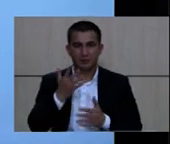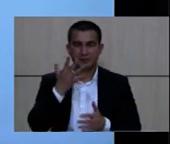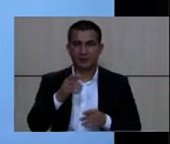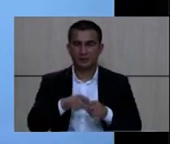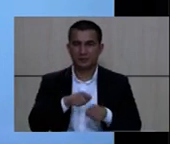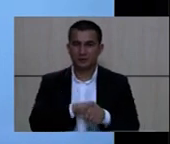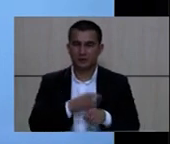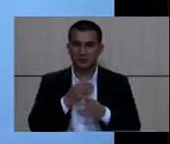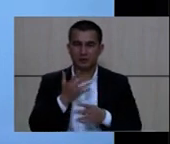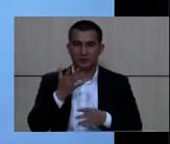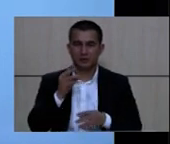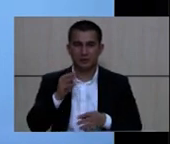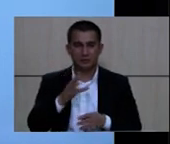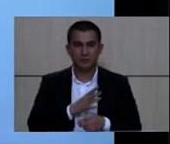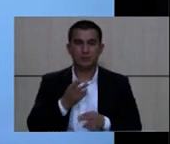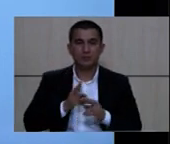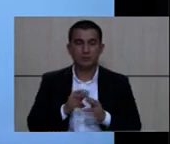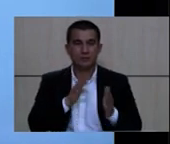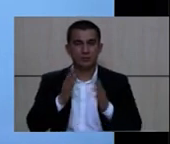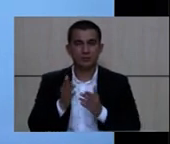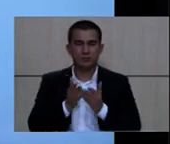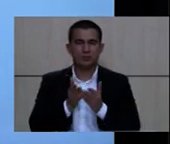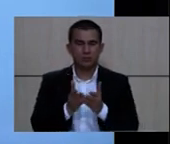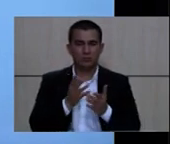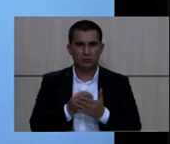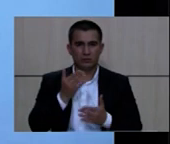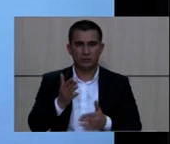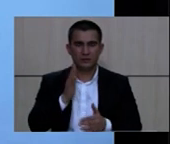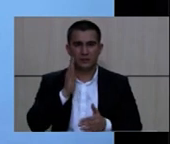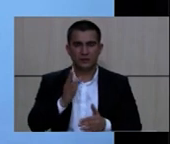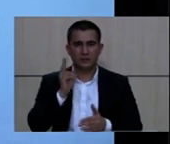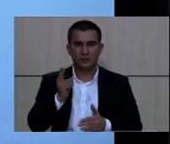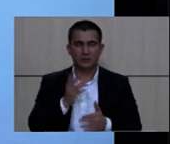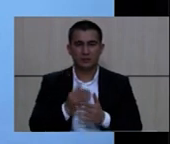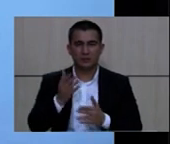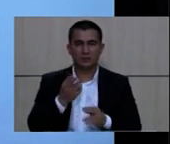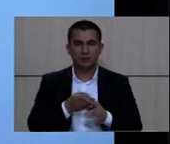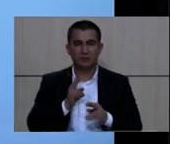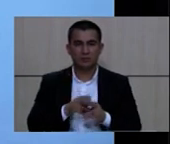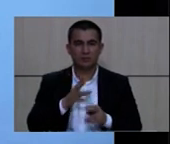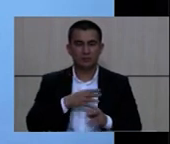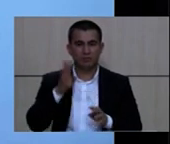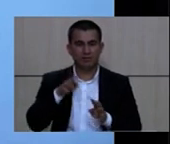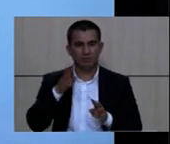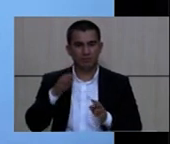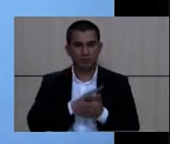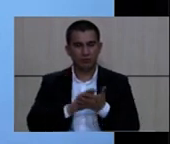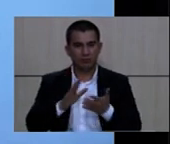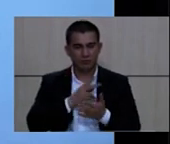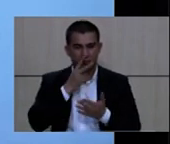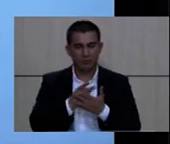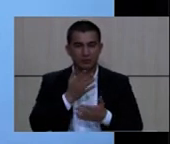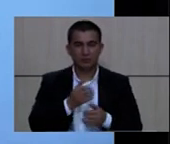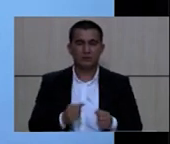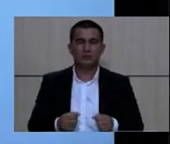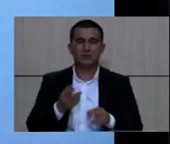metr taqsim sekundga teng. Qayiqning olgan tezligini VQ shtrih bilan belgiladik. 0.2 metr